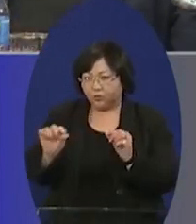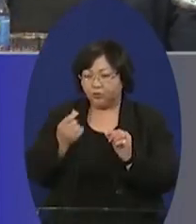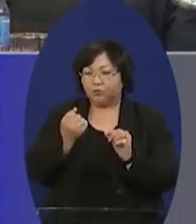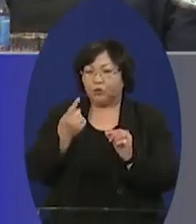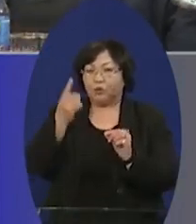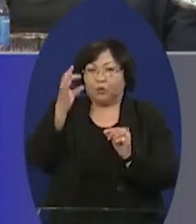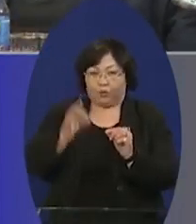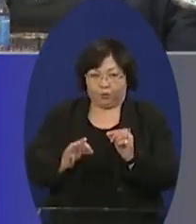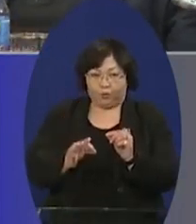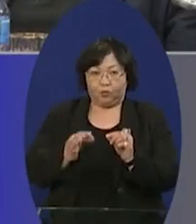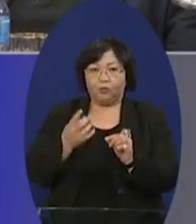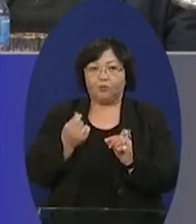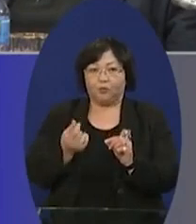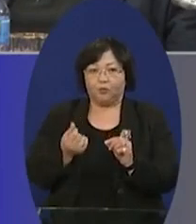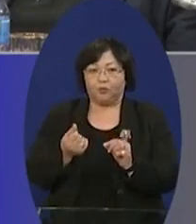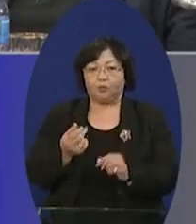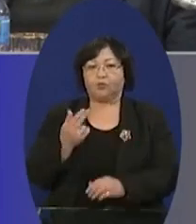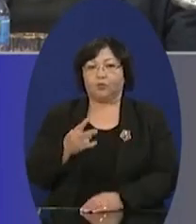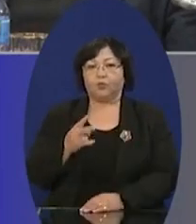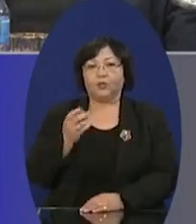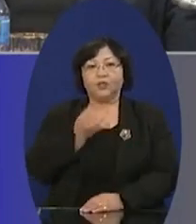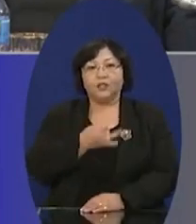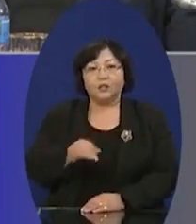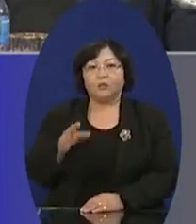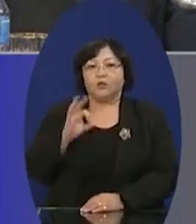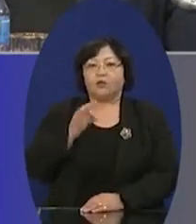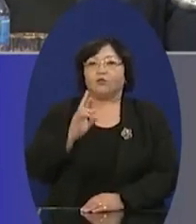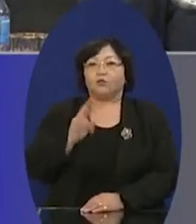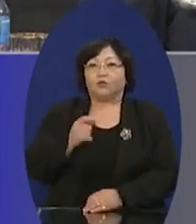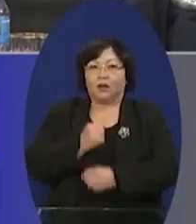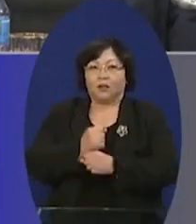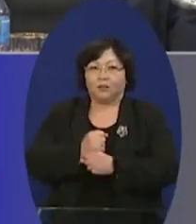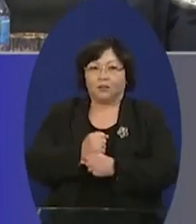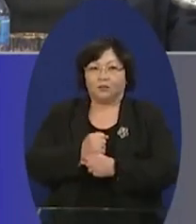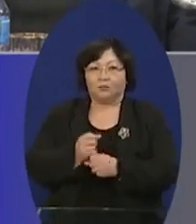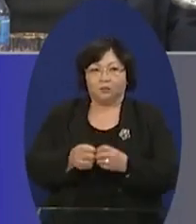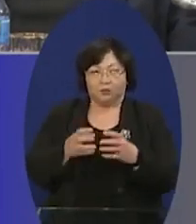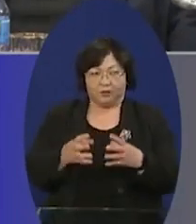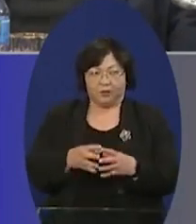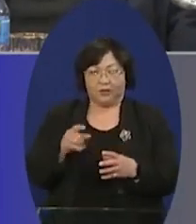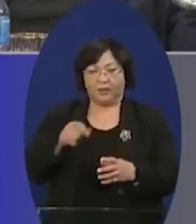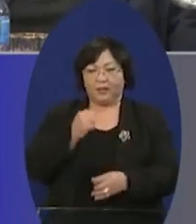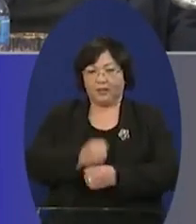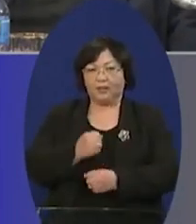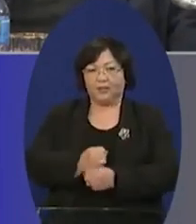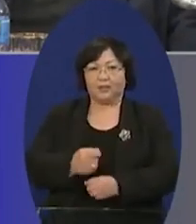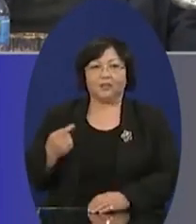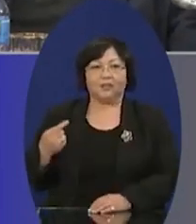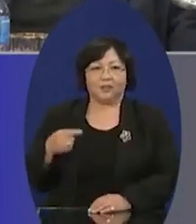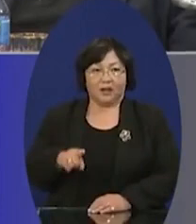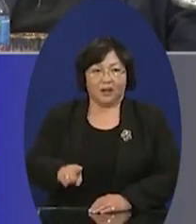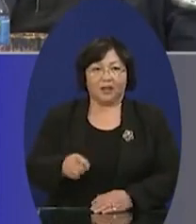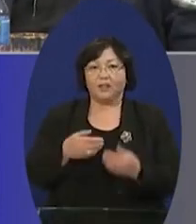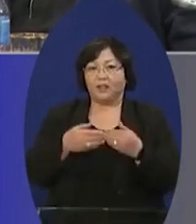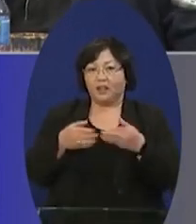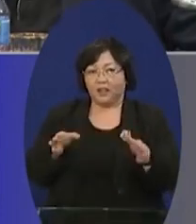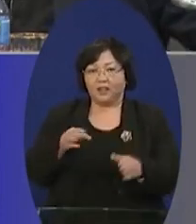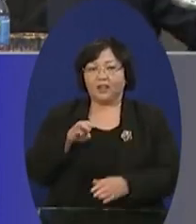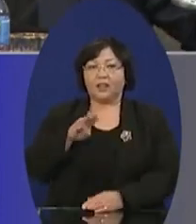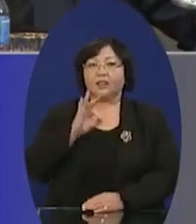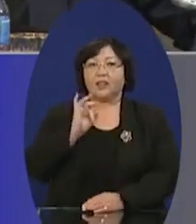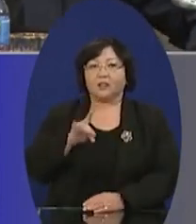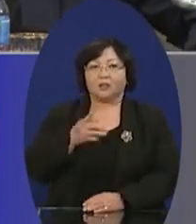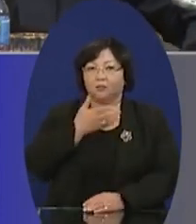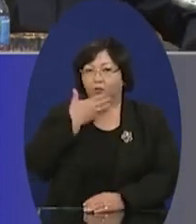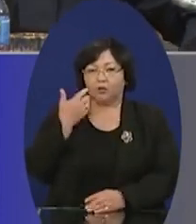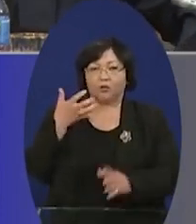шүрнэ мөнгөнд үнэн. Ийм хэмжээний өртөгтэй ажлыг яагаад нээлттэй тендергүй